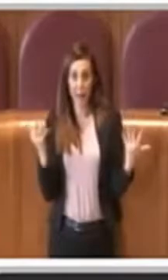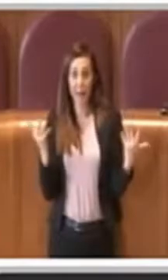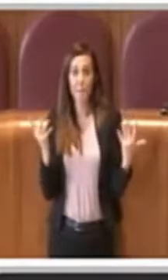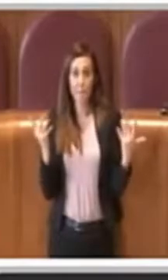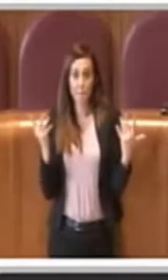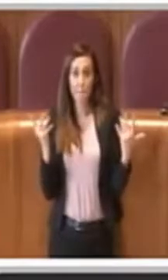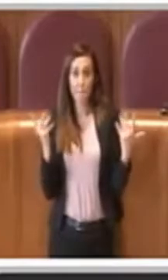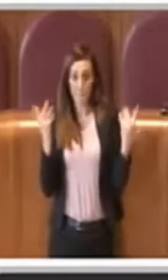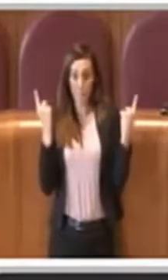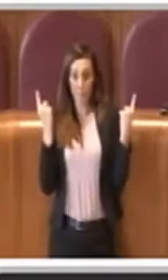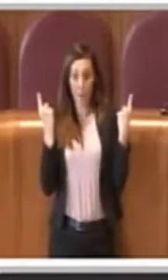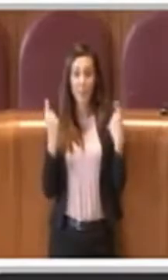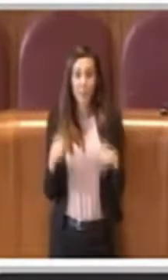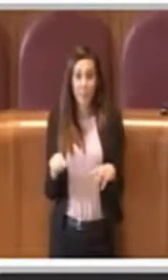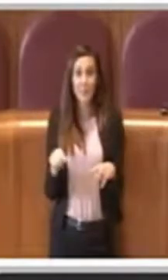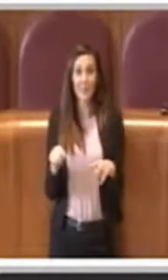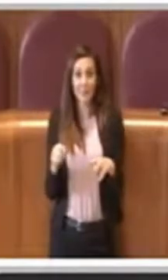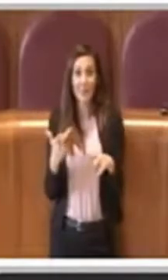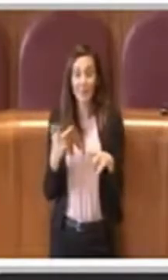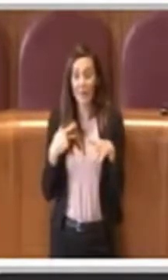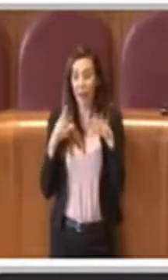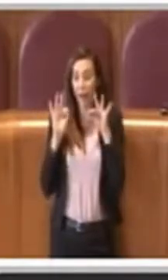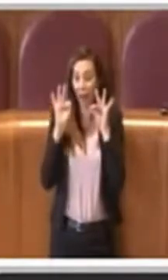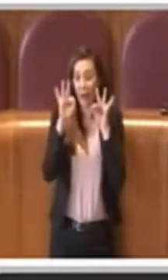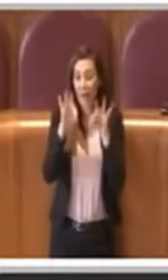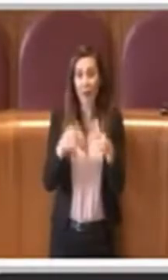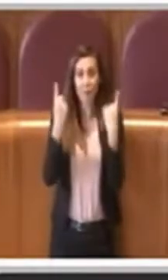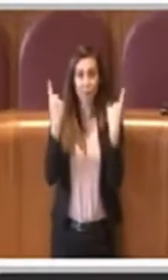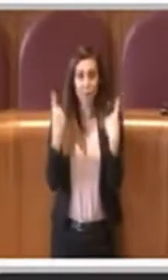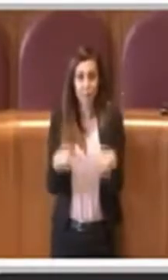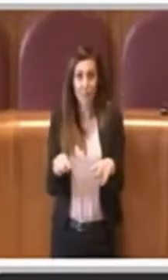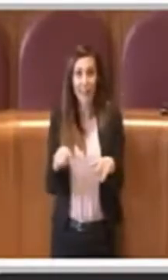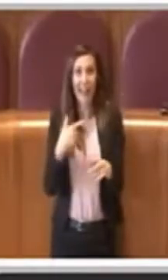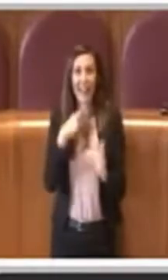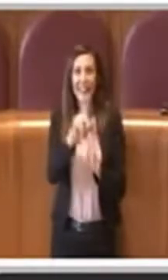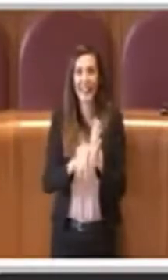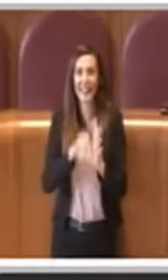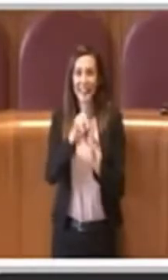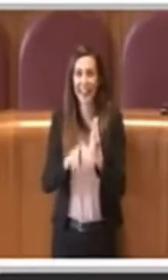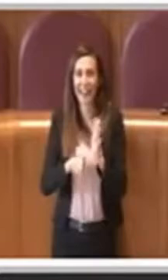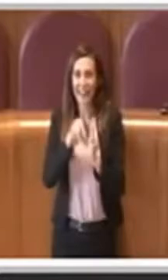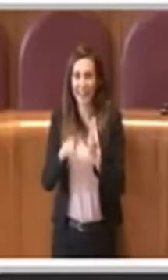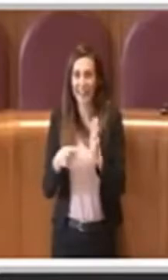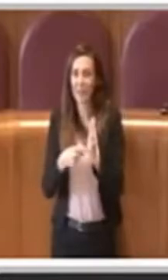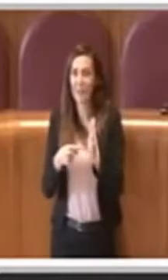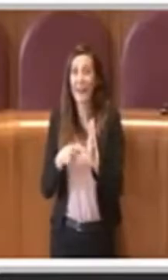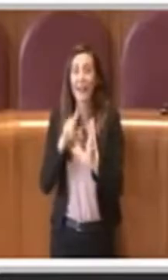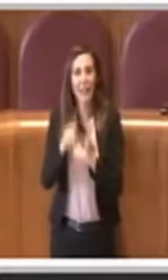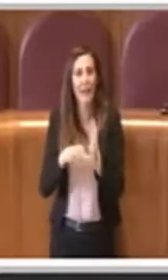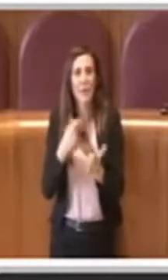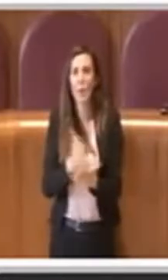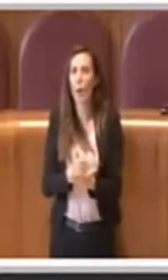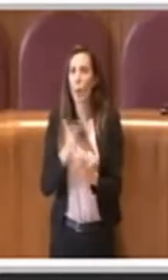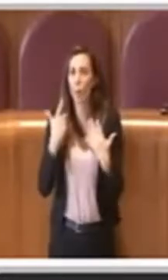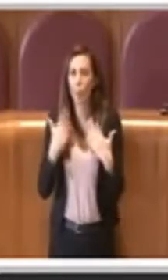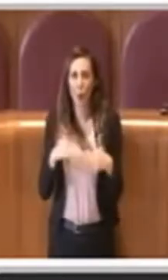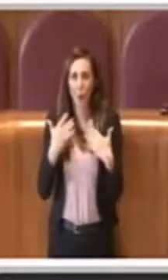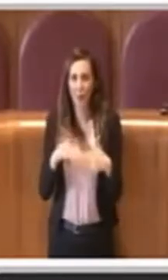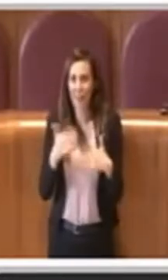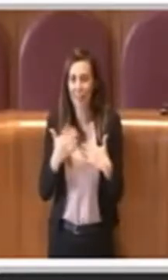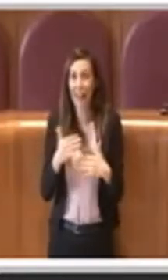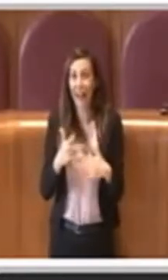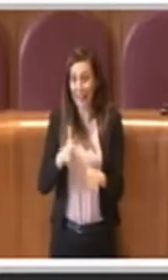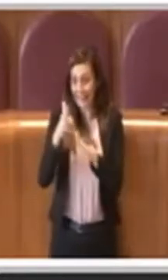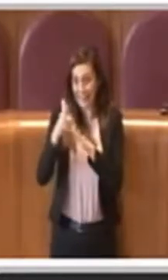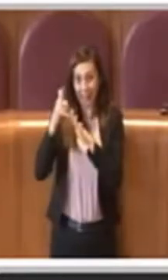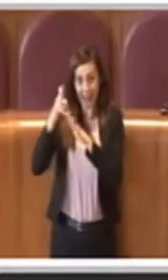E a quel punto si è arrivata a questa conclusione di questa delibera, che è una delibera ovviamente importante. Qualche